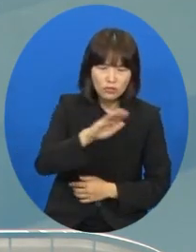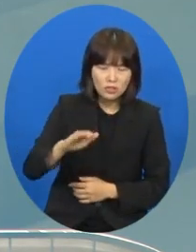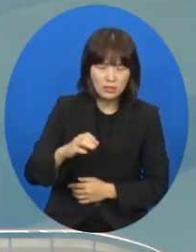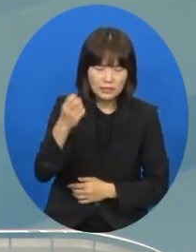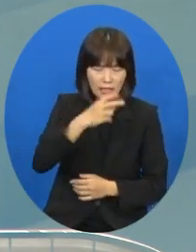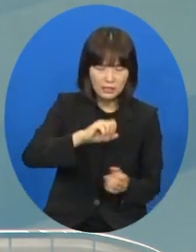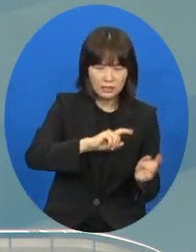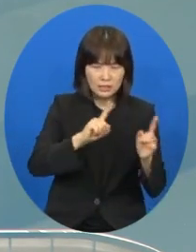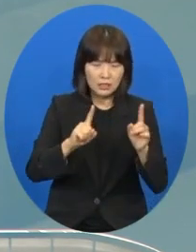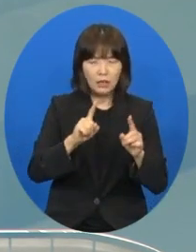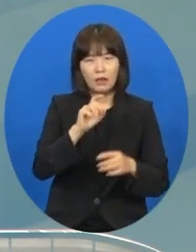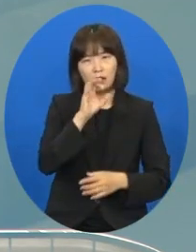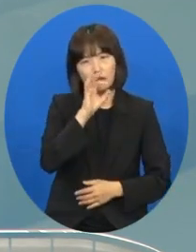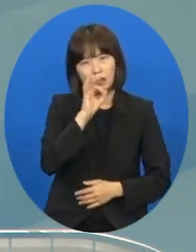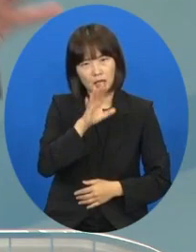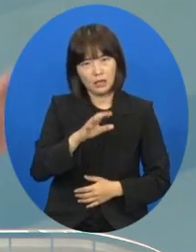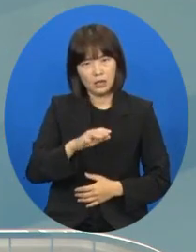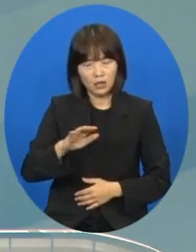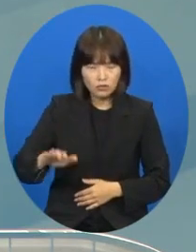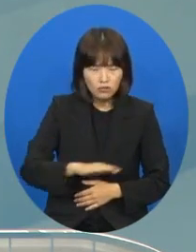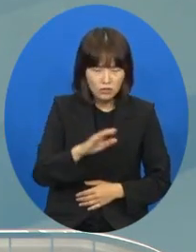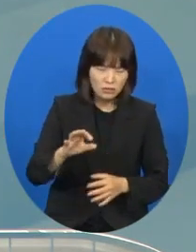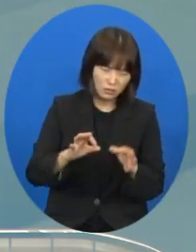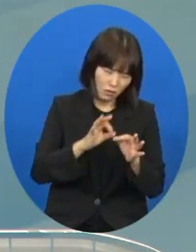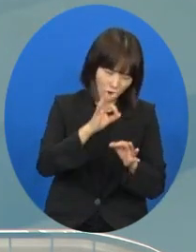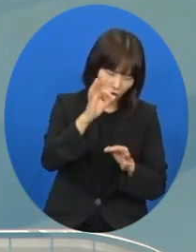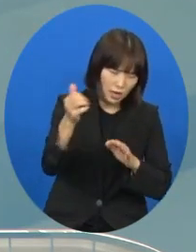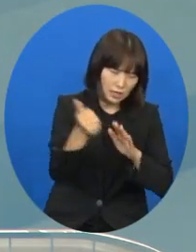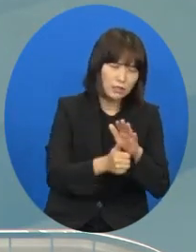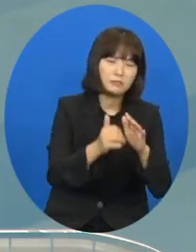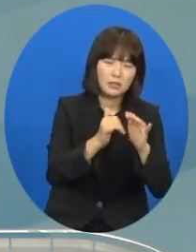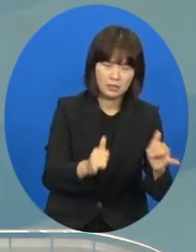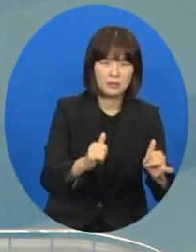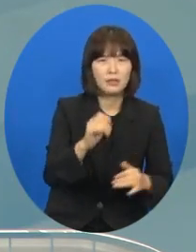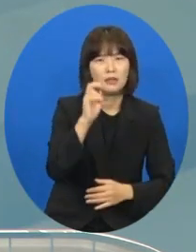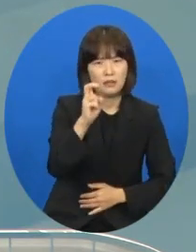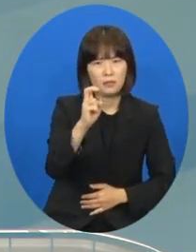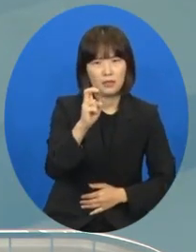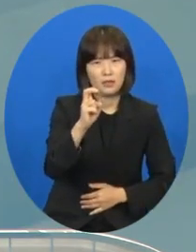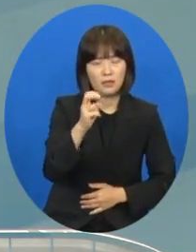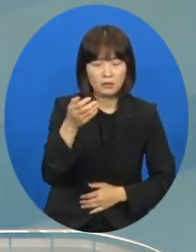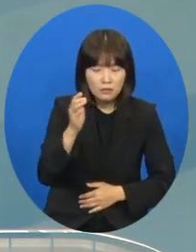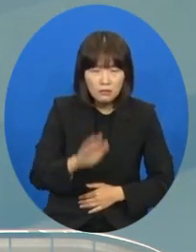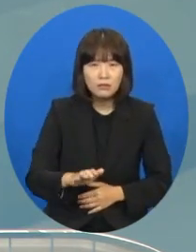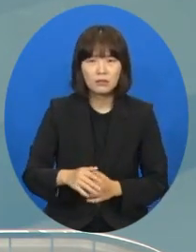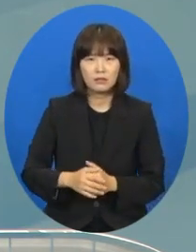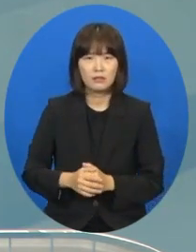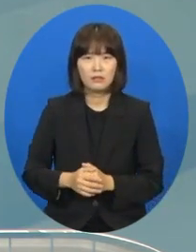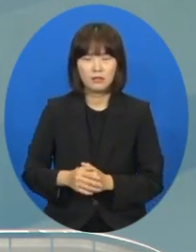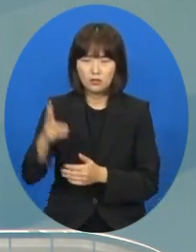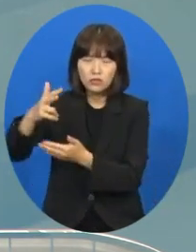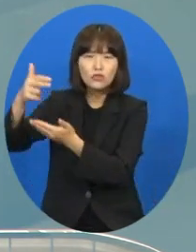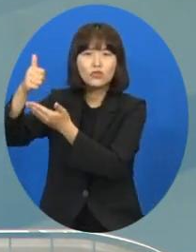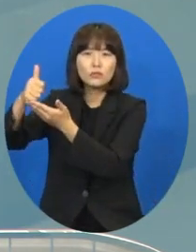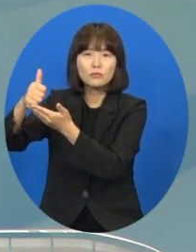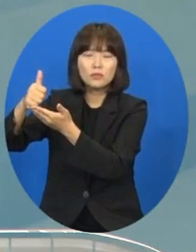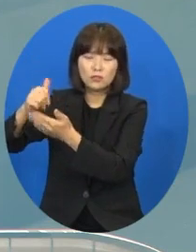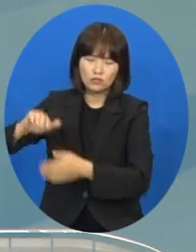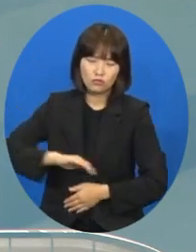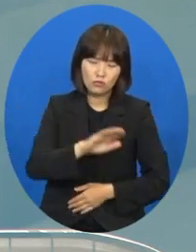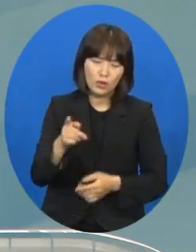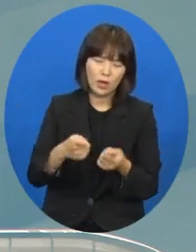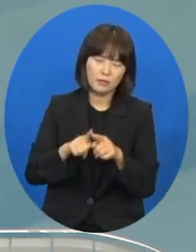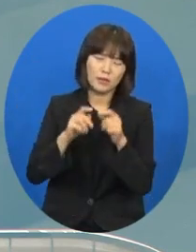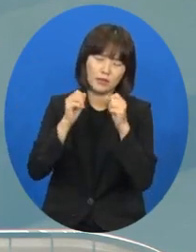없어요. 우리는 그냥 영원한 실패자로 끝날 거예요. 그렇지만 주님이 우리와 함께